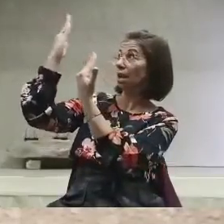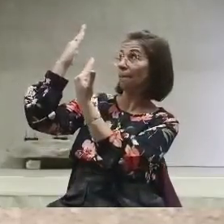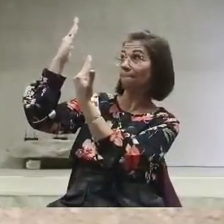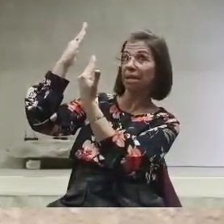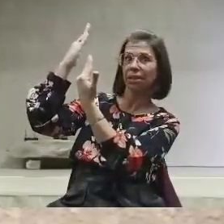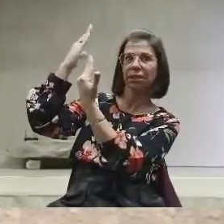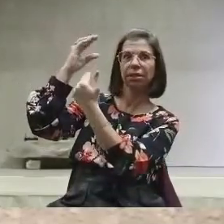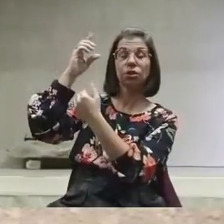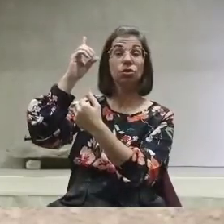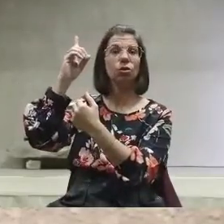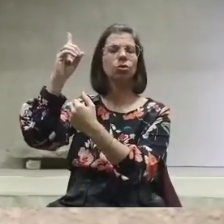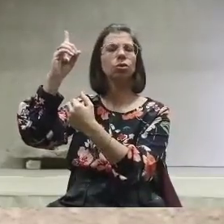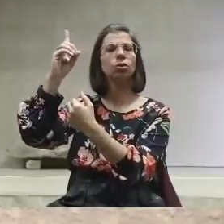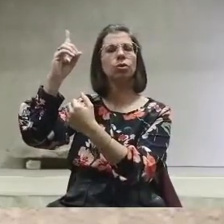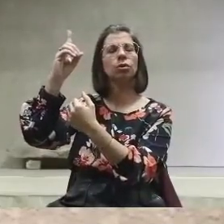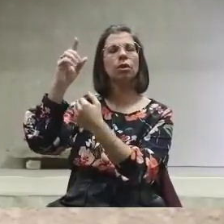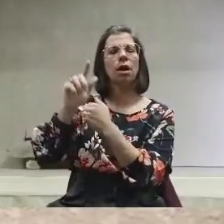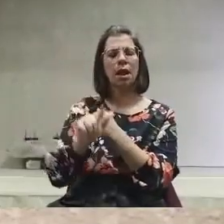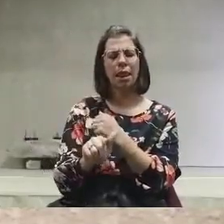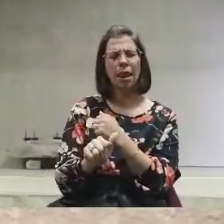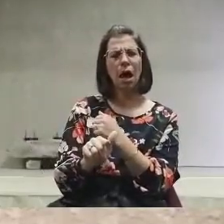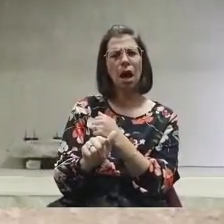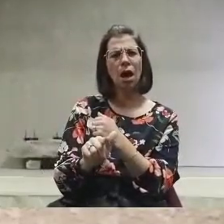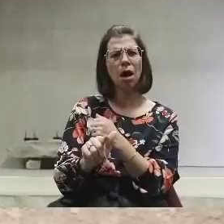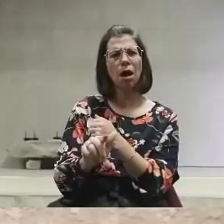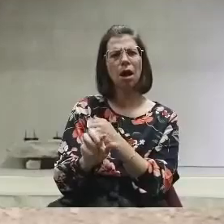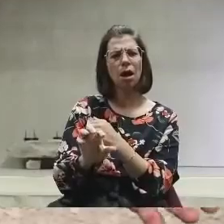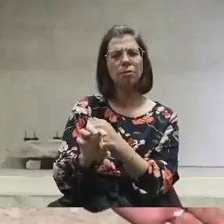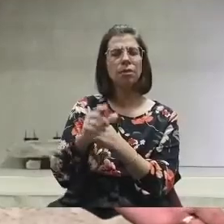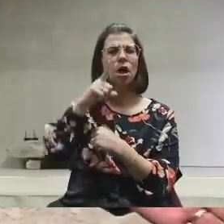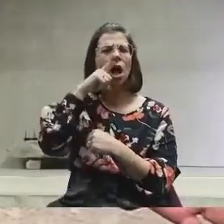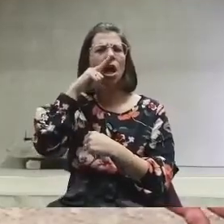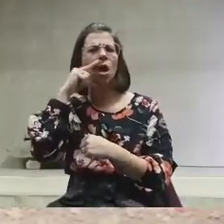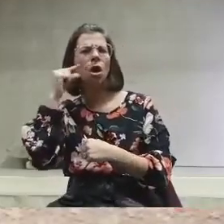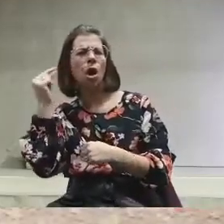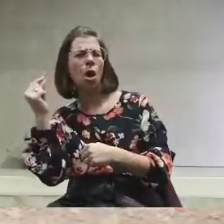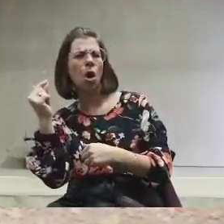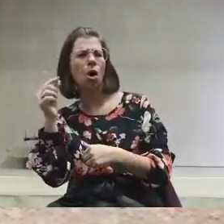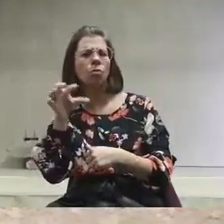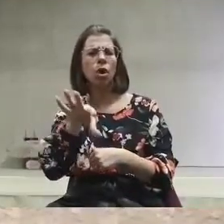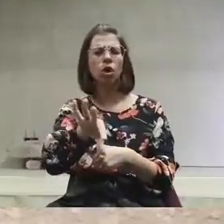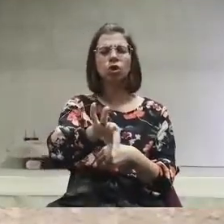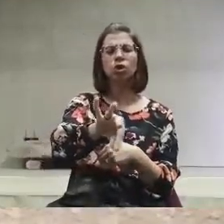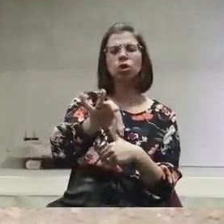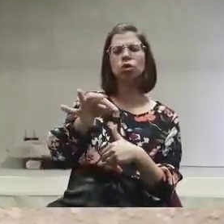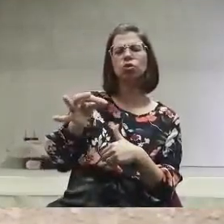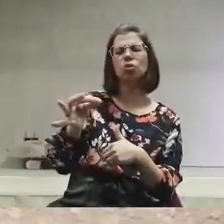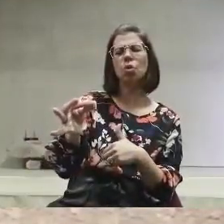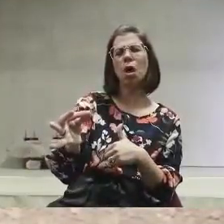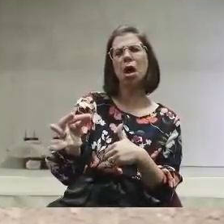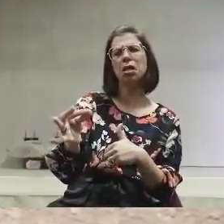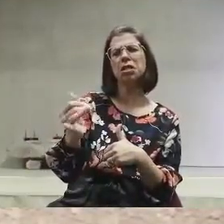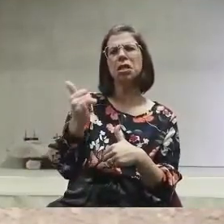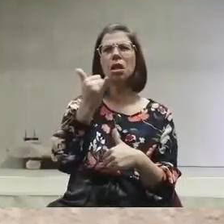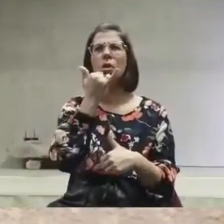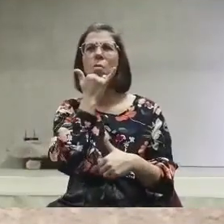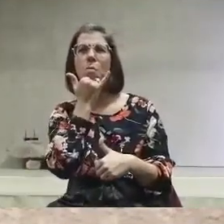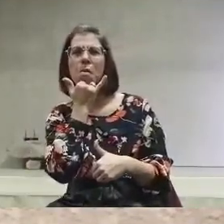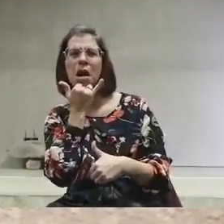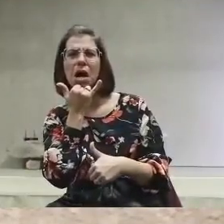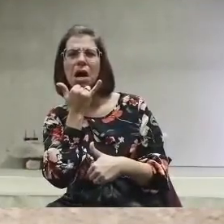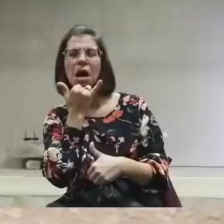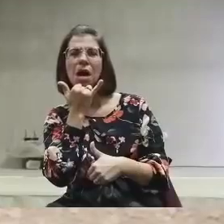qu'est-ce que l'homme a choisi? Il a choisi la malédiction. Il a péché et la mort est rentrée.